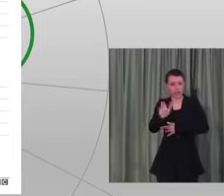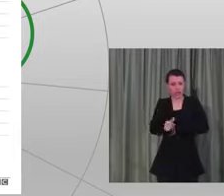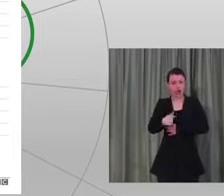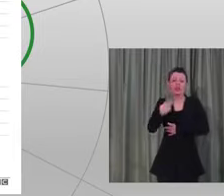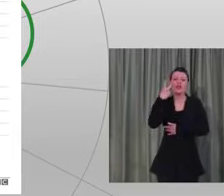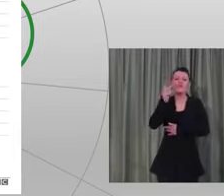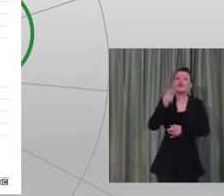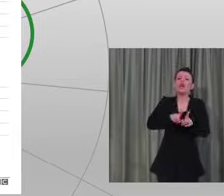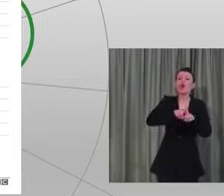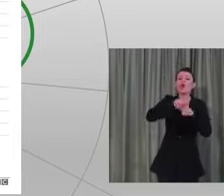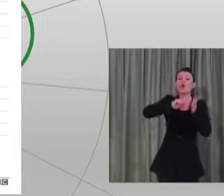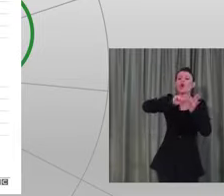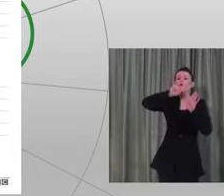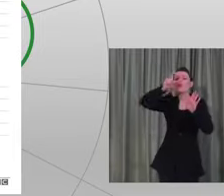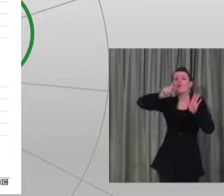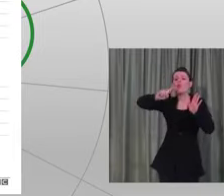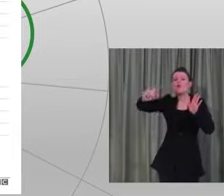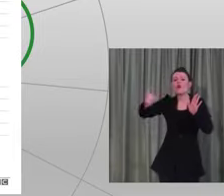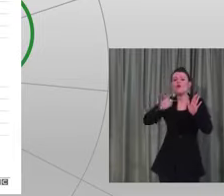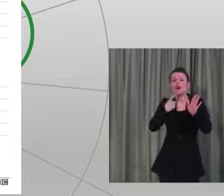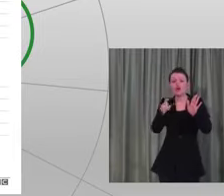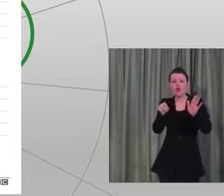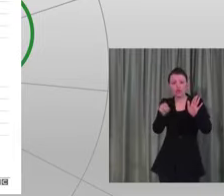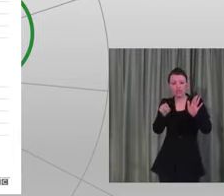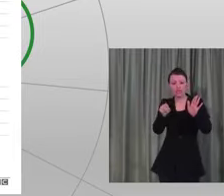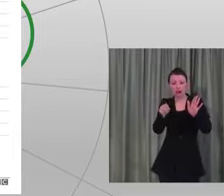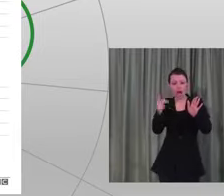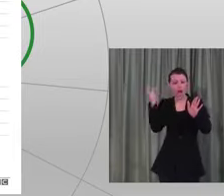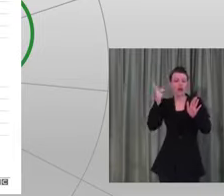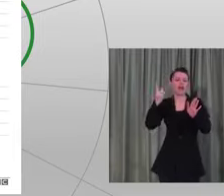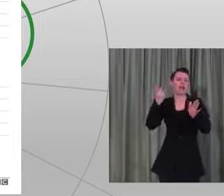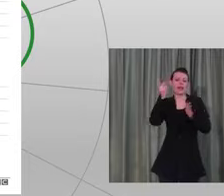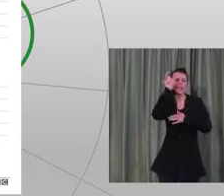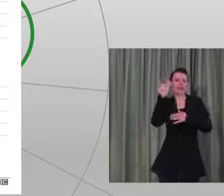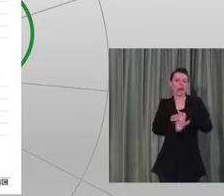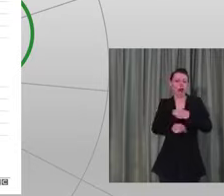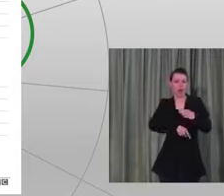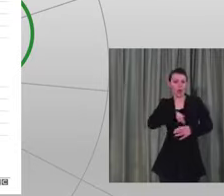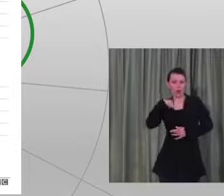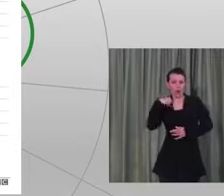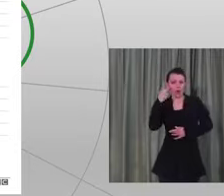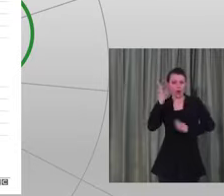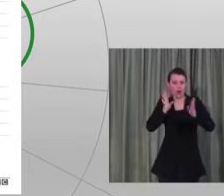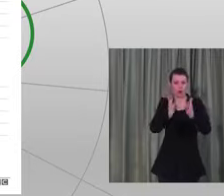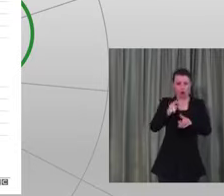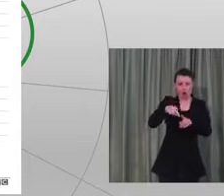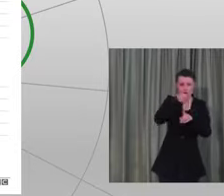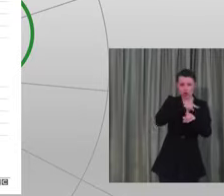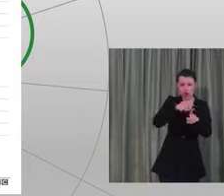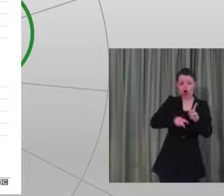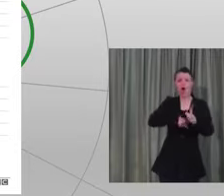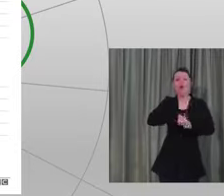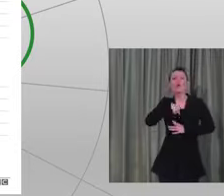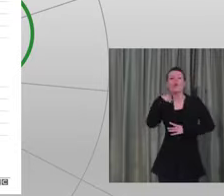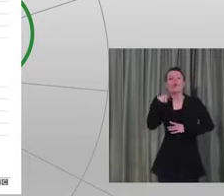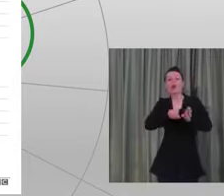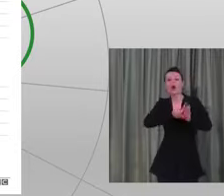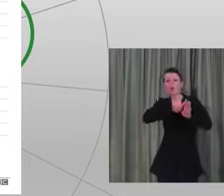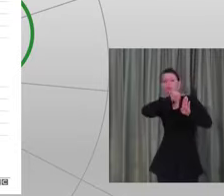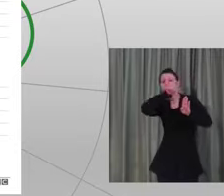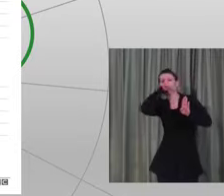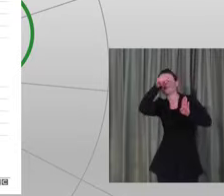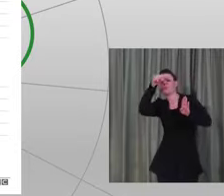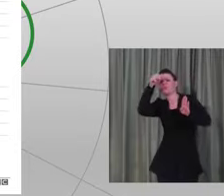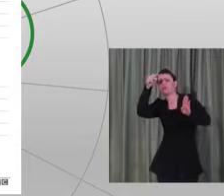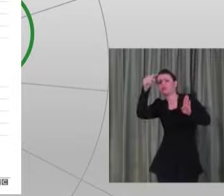per l'italia è molto più lunga proprio perché è stata la prima a verificare questo fenomeno anche perché ha